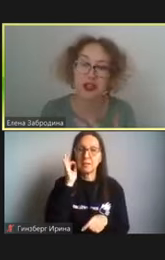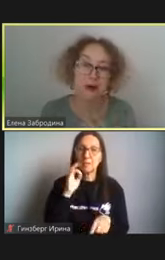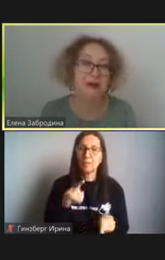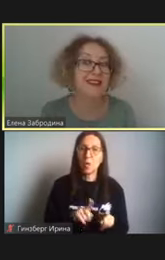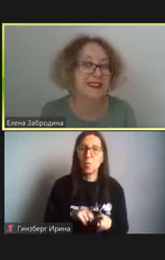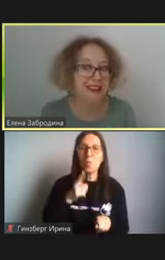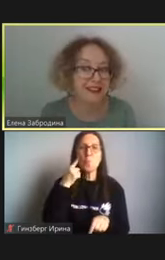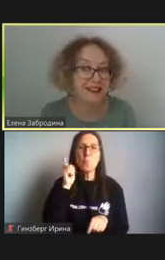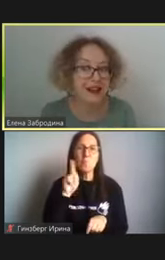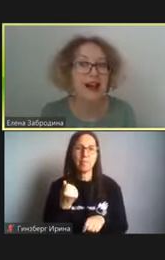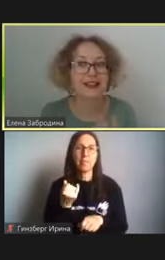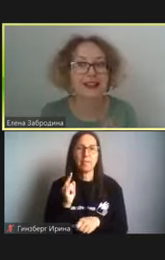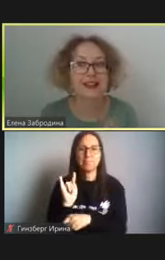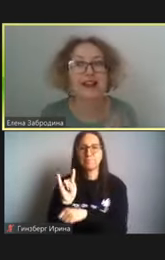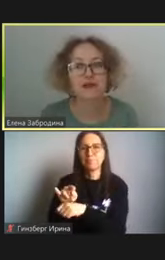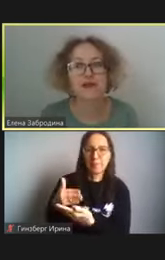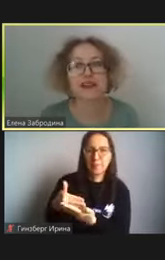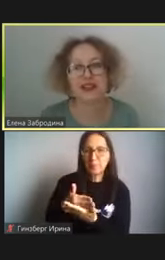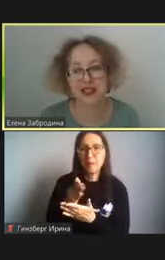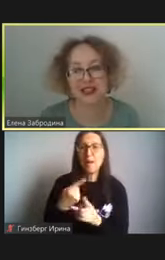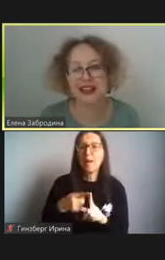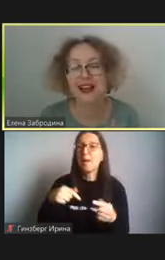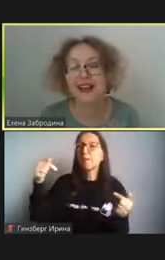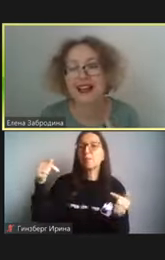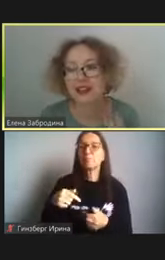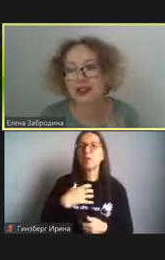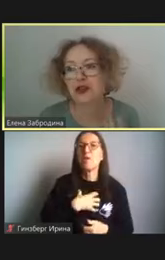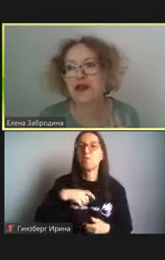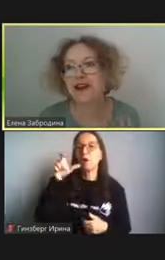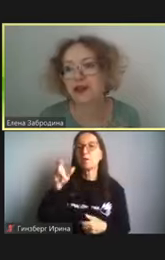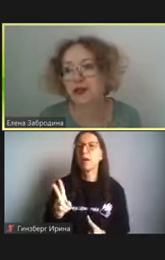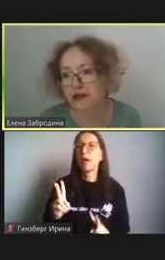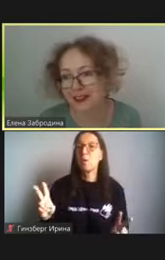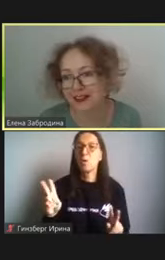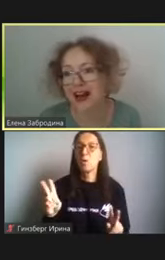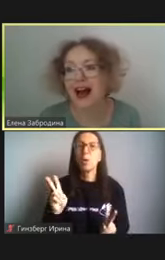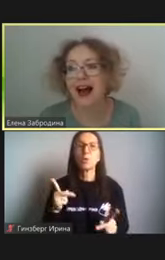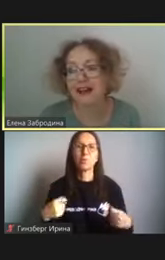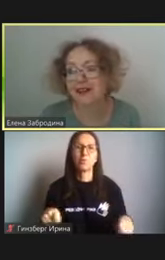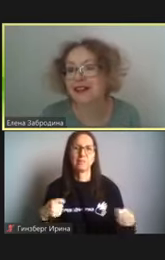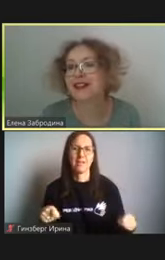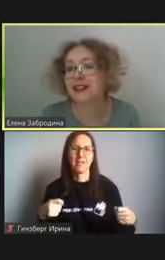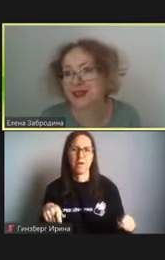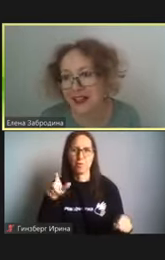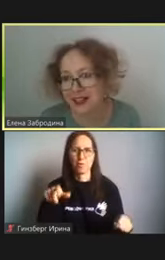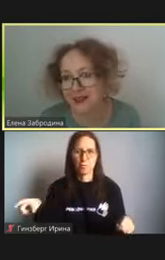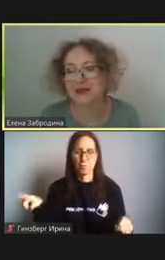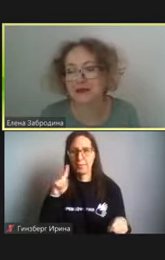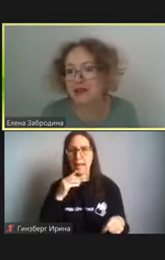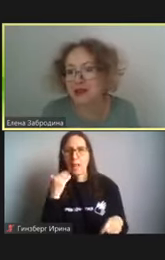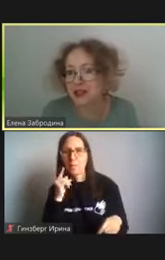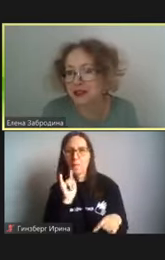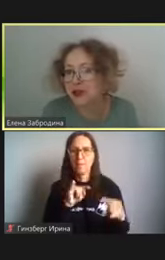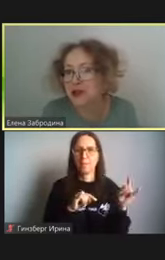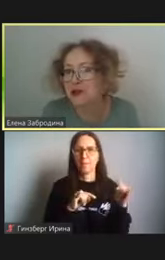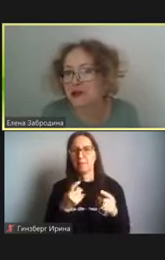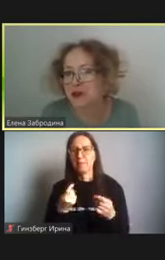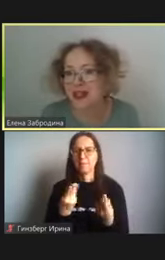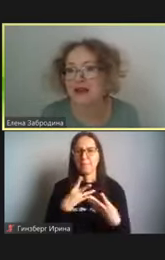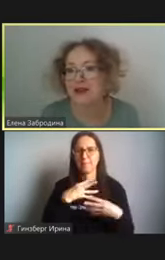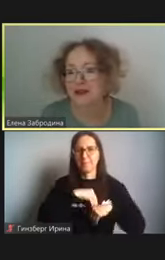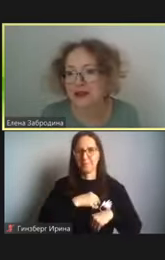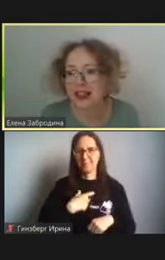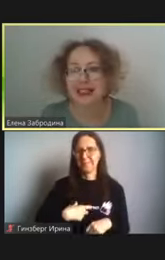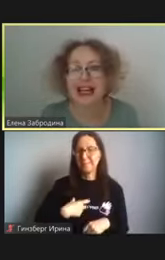умение немножко обхитрить, это для кого важно? Для тех, кто торгует. А Антверпен, вообще вот эти вот